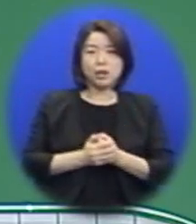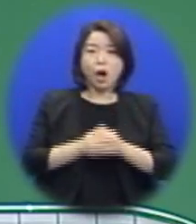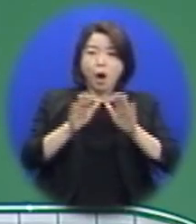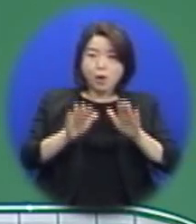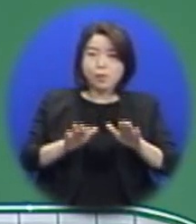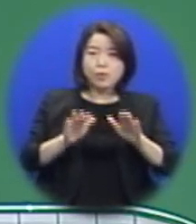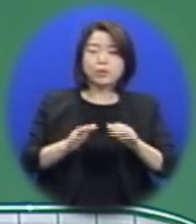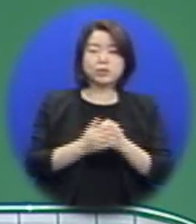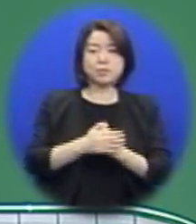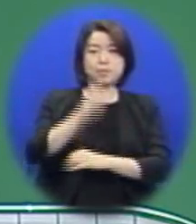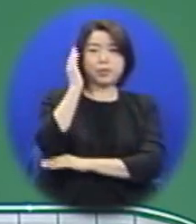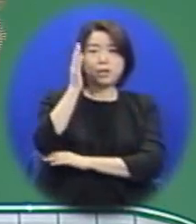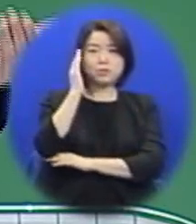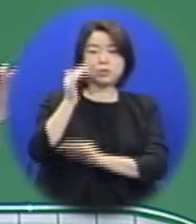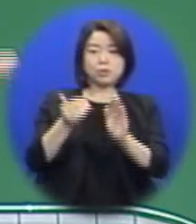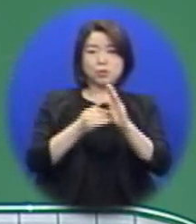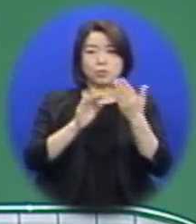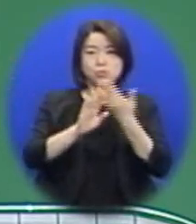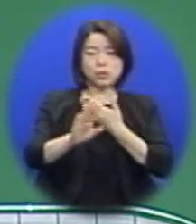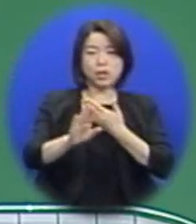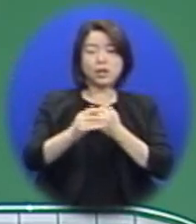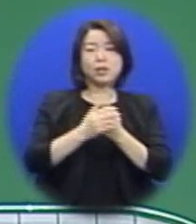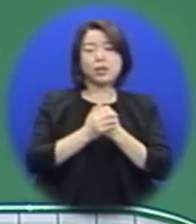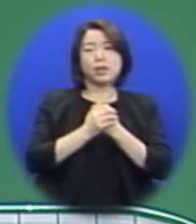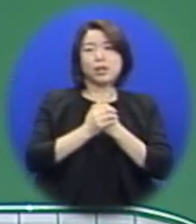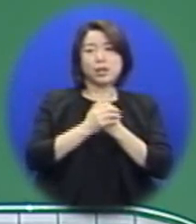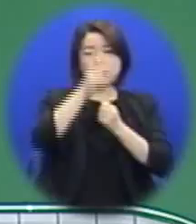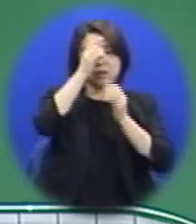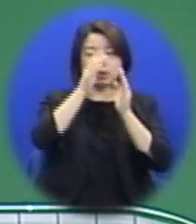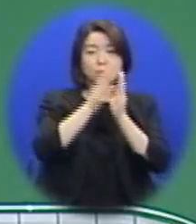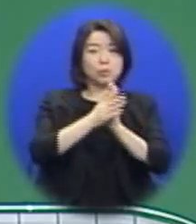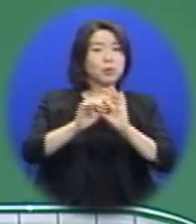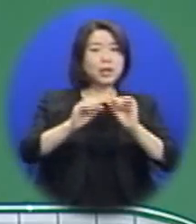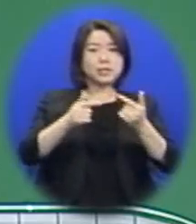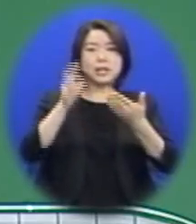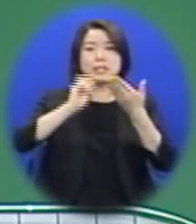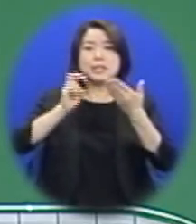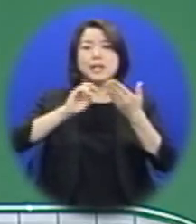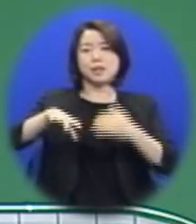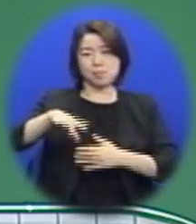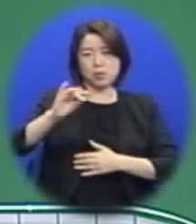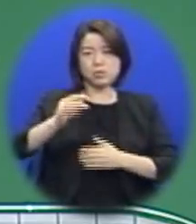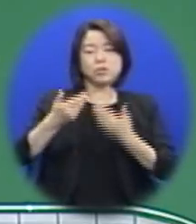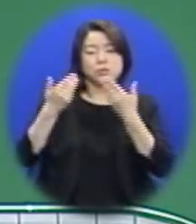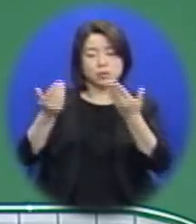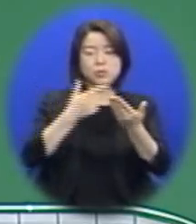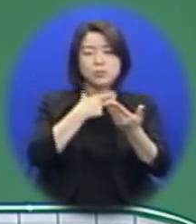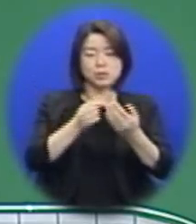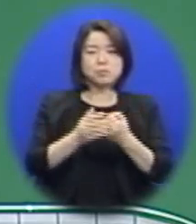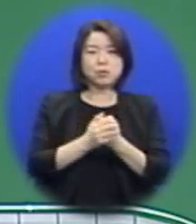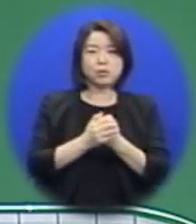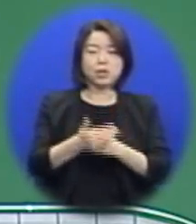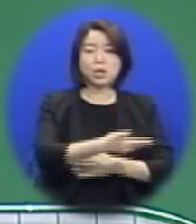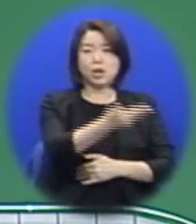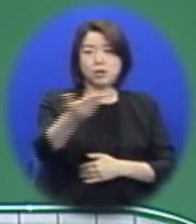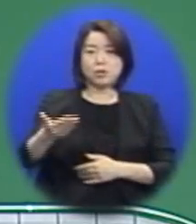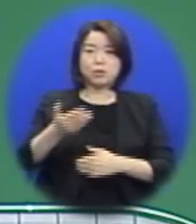오늘은 설교 후에 기도를 찬양부터 먼저 드리고 그렇게 기도하고 싶습니다. 여러분 중에